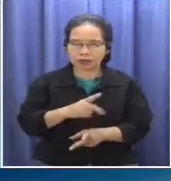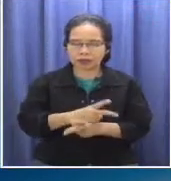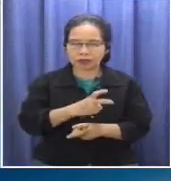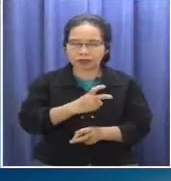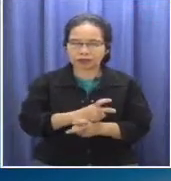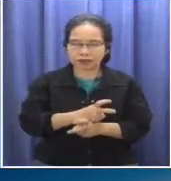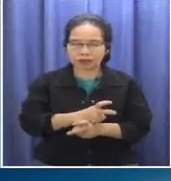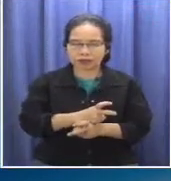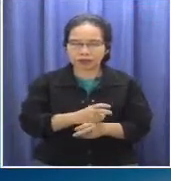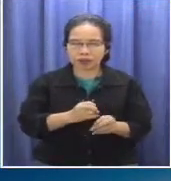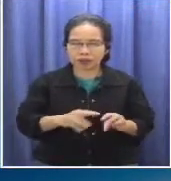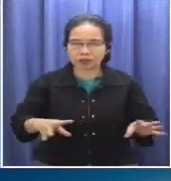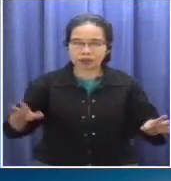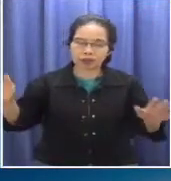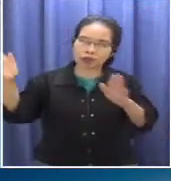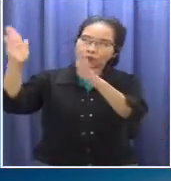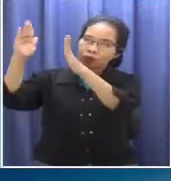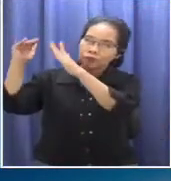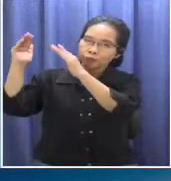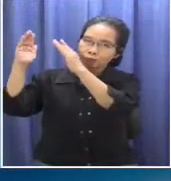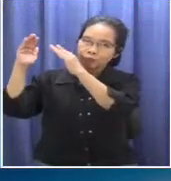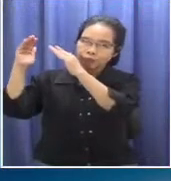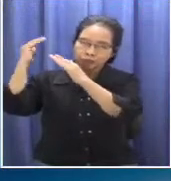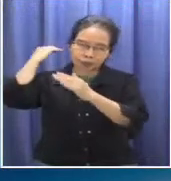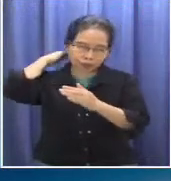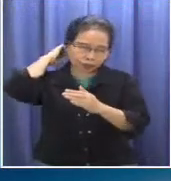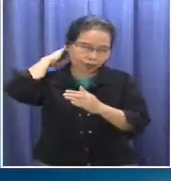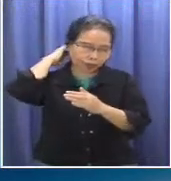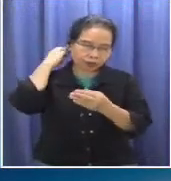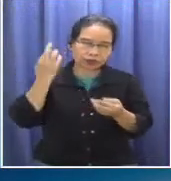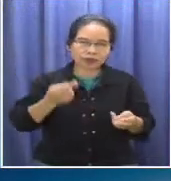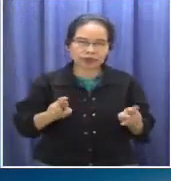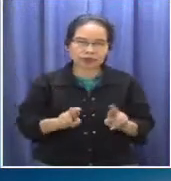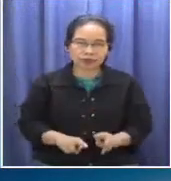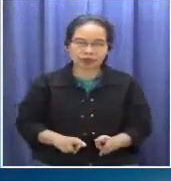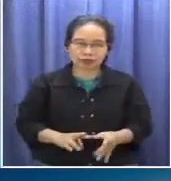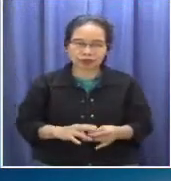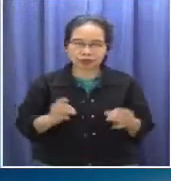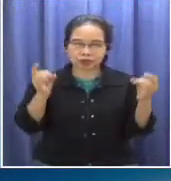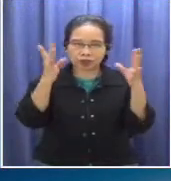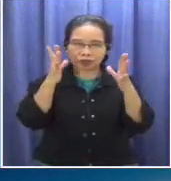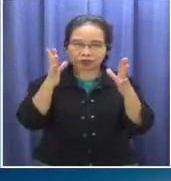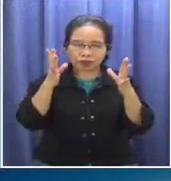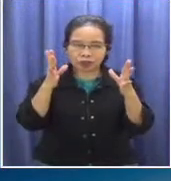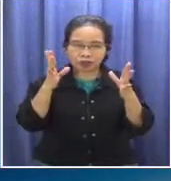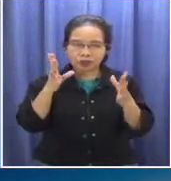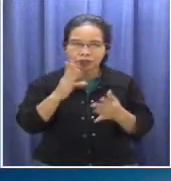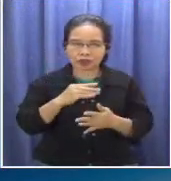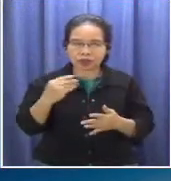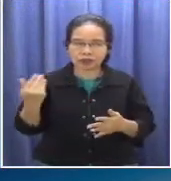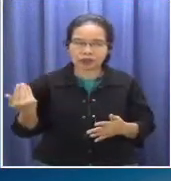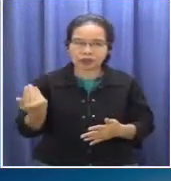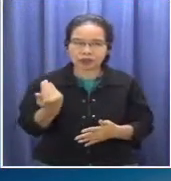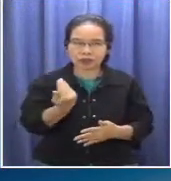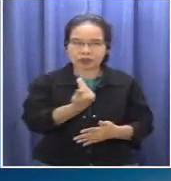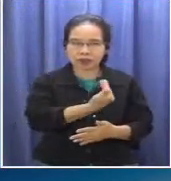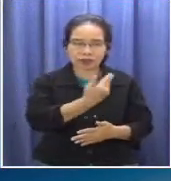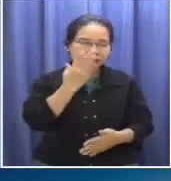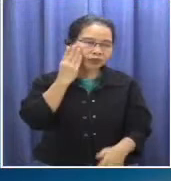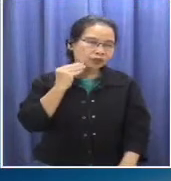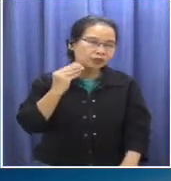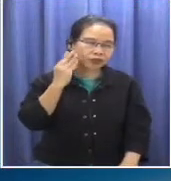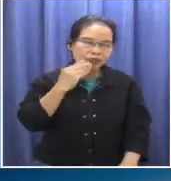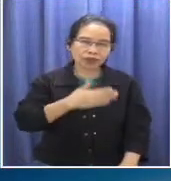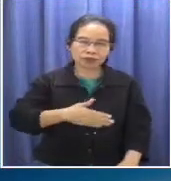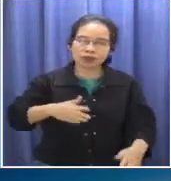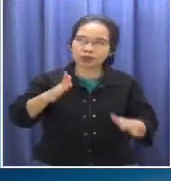nahihirapan at nawawala ng pag-asa, bunga ng panganib at salot na aming nararanasan.